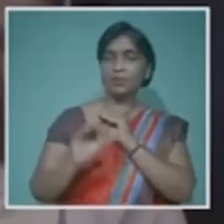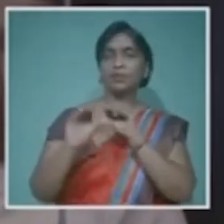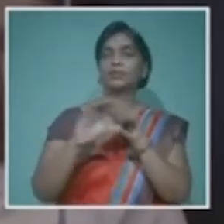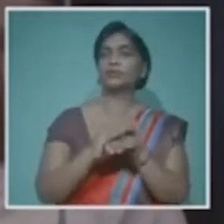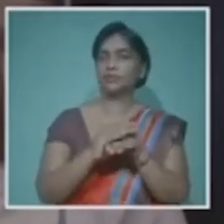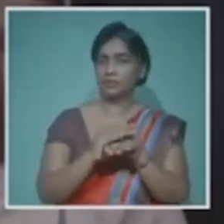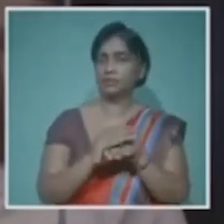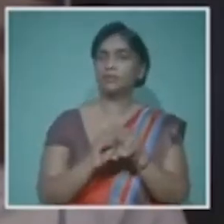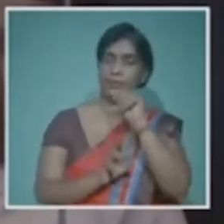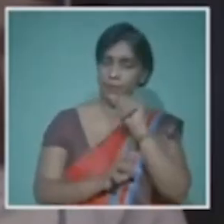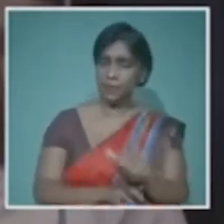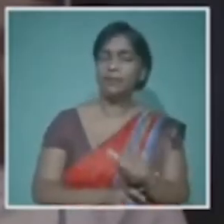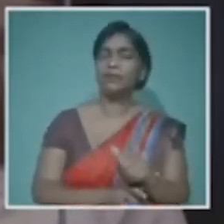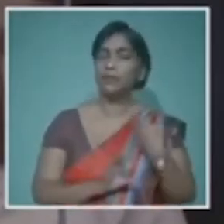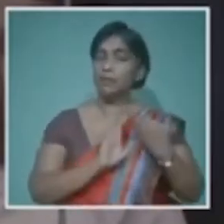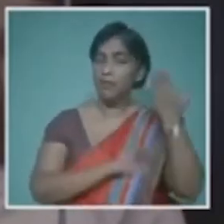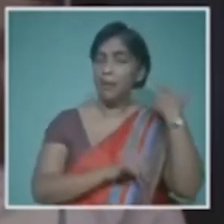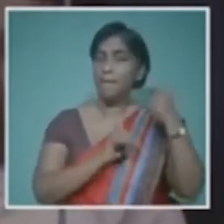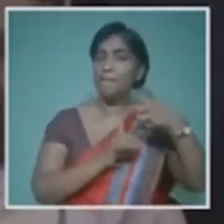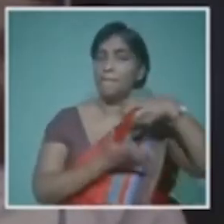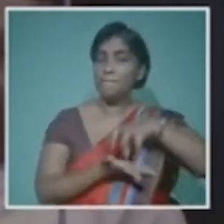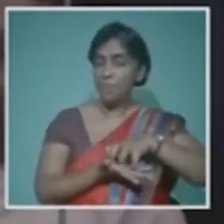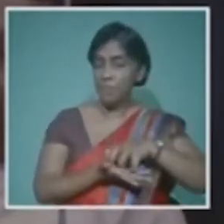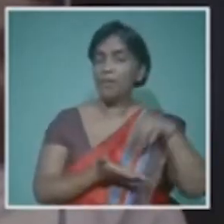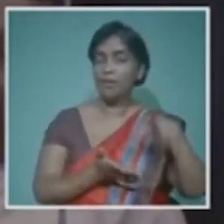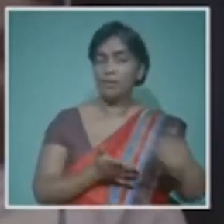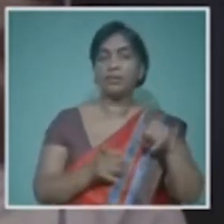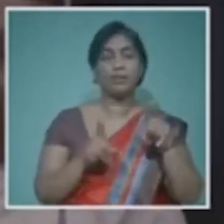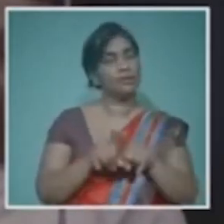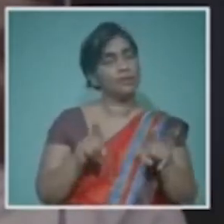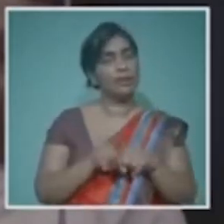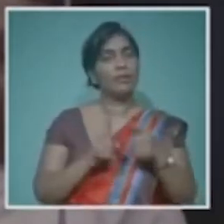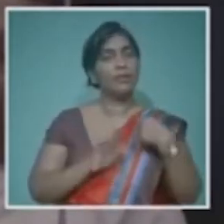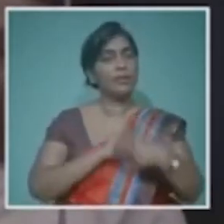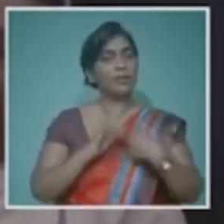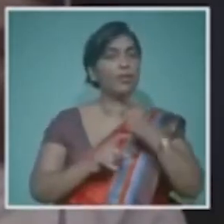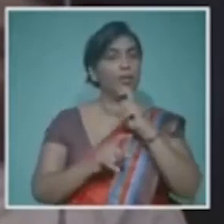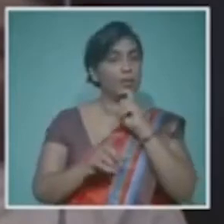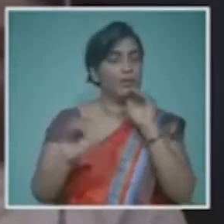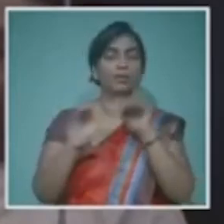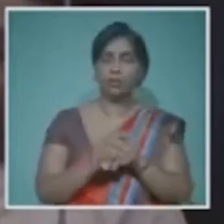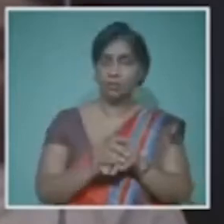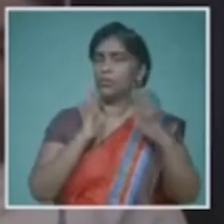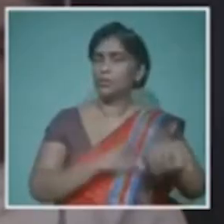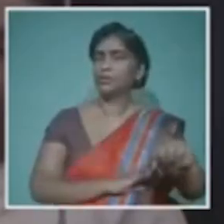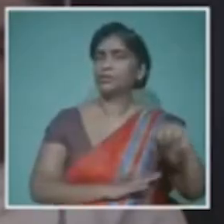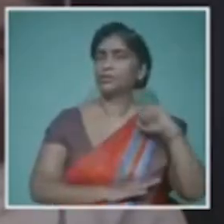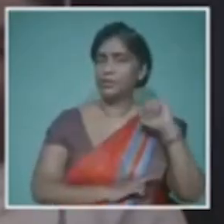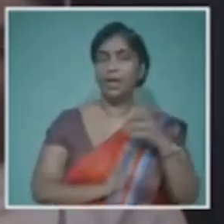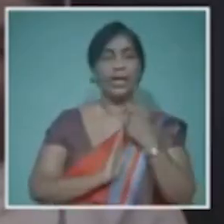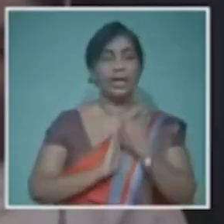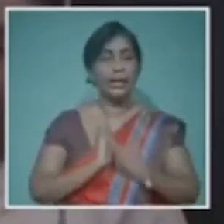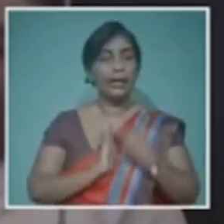හඹුවේ අපි ඉතාමත් අර එදා පළාත් සභා සම්බන්ධයෙන් අපි කදාසේම ශ්‍රී ලංකා අධිකරණයේ හඹුවේ ඉතාමත් ශක්තිමත්